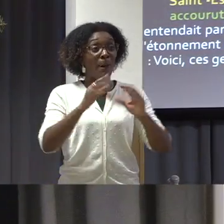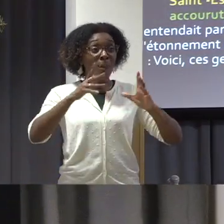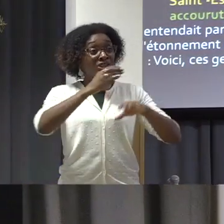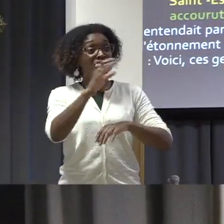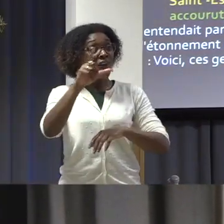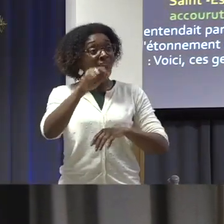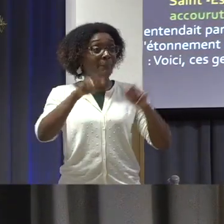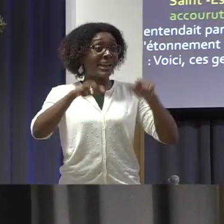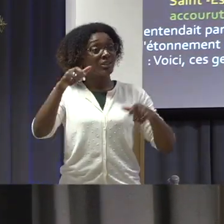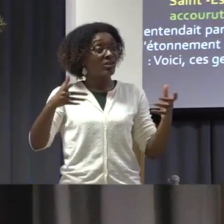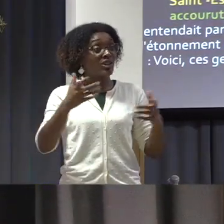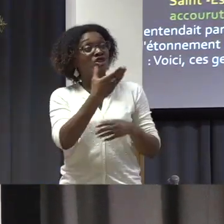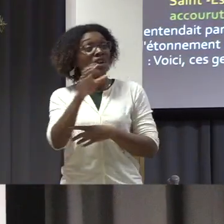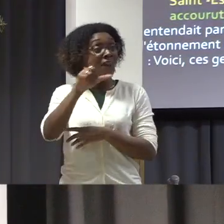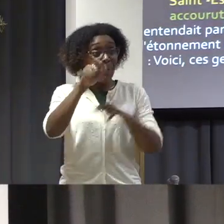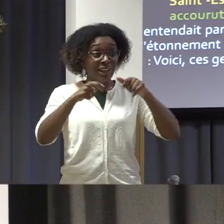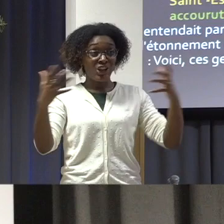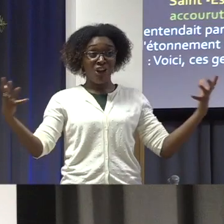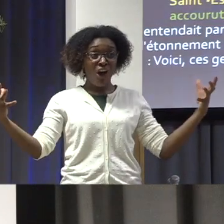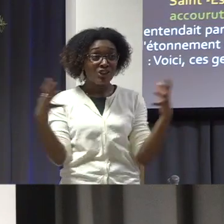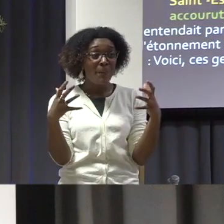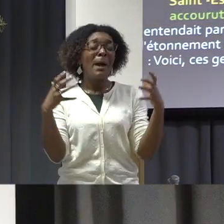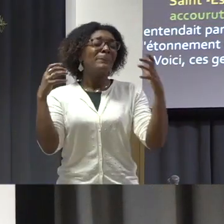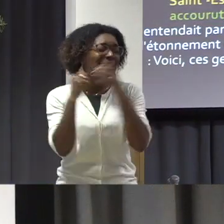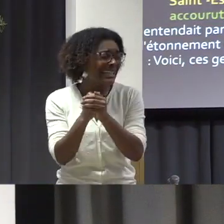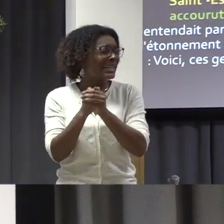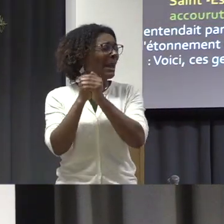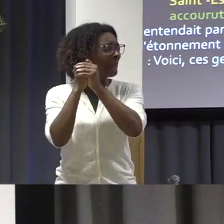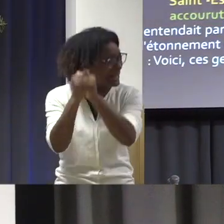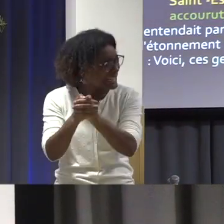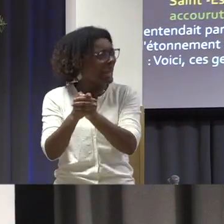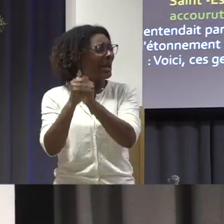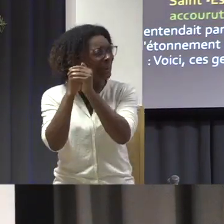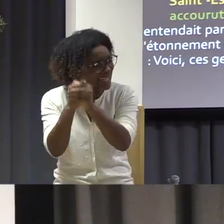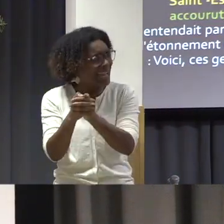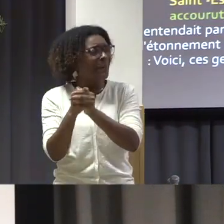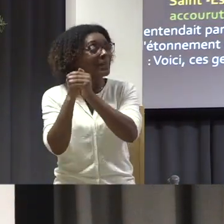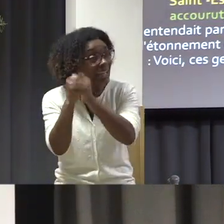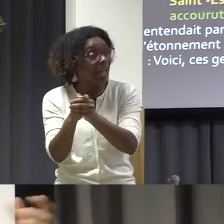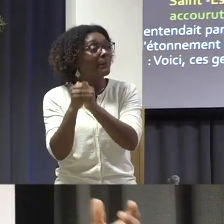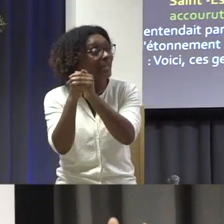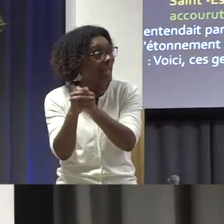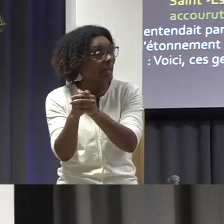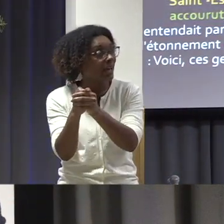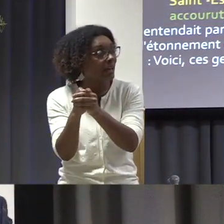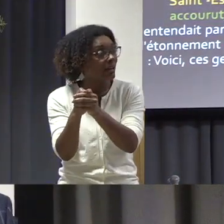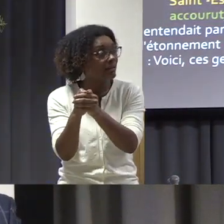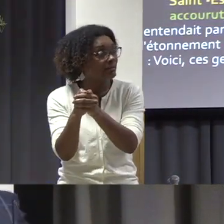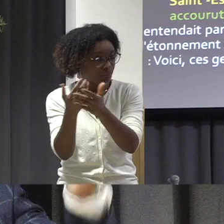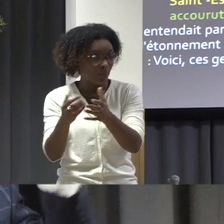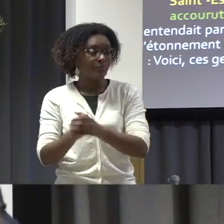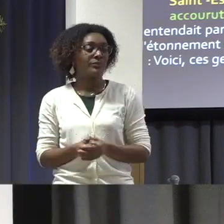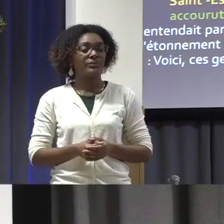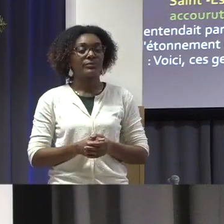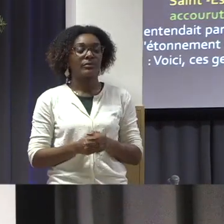prier 120 merci beaucoup 120 personnes en train de prier quand natal est en réussite on est